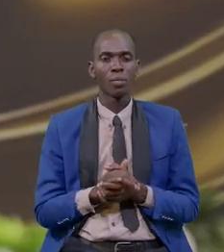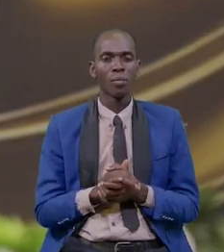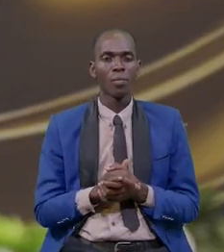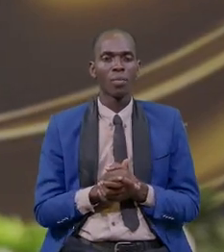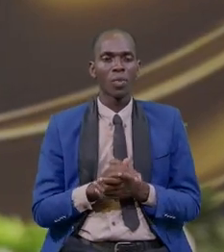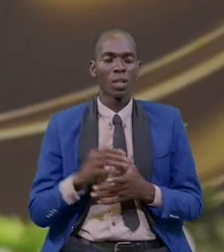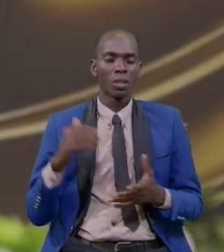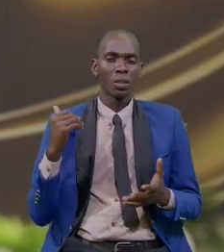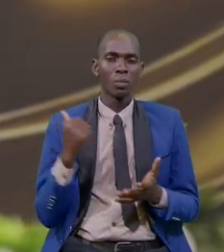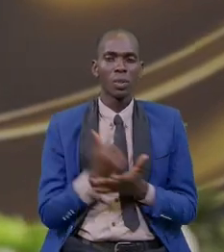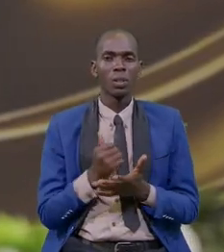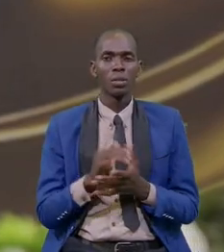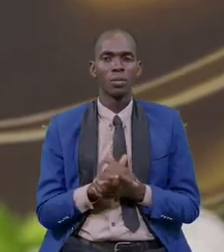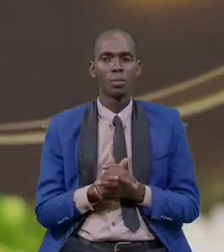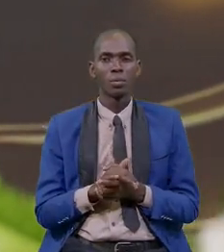Amen.